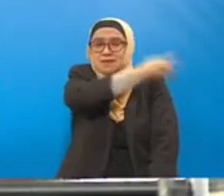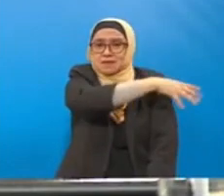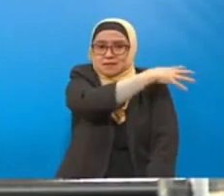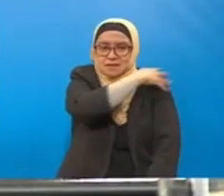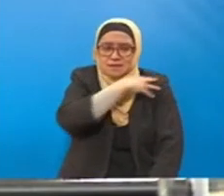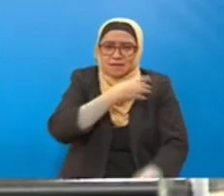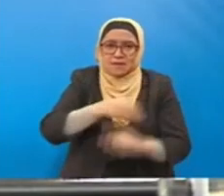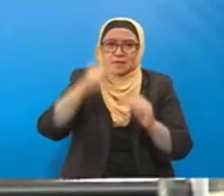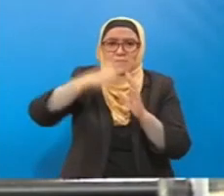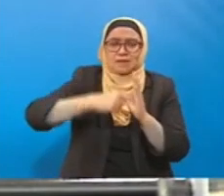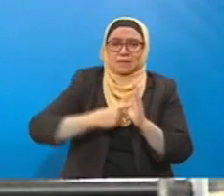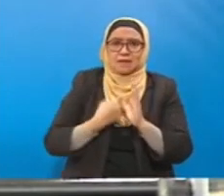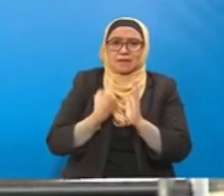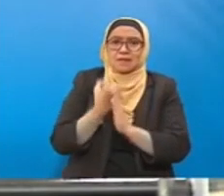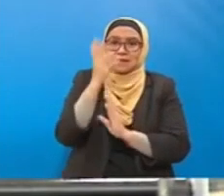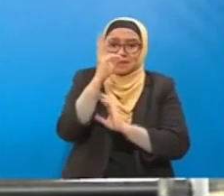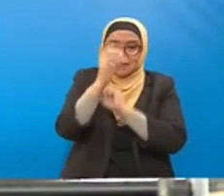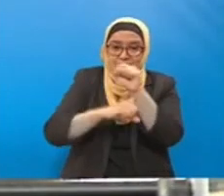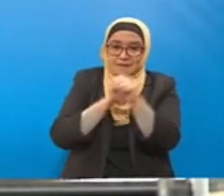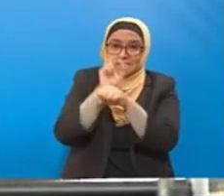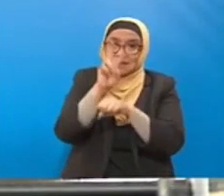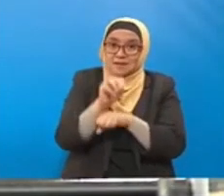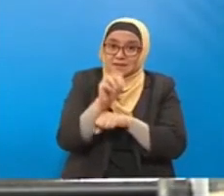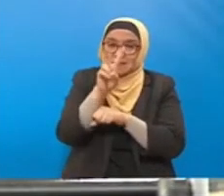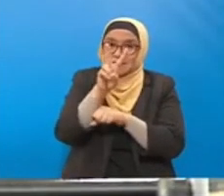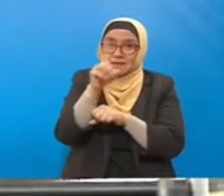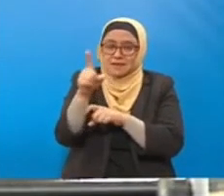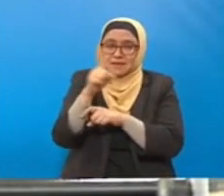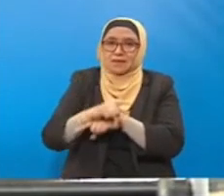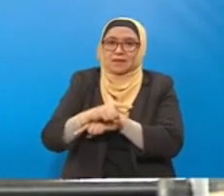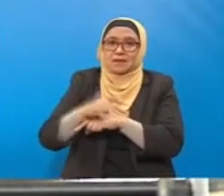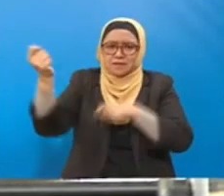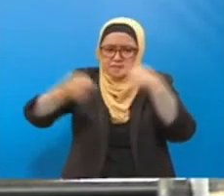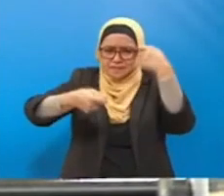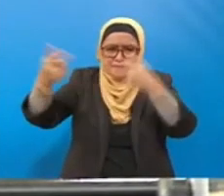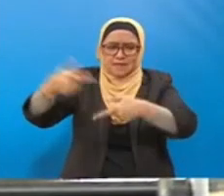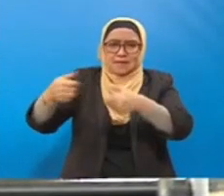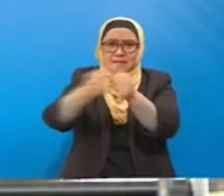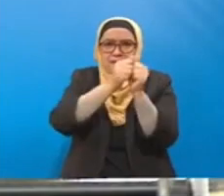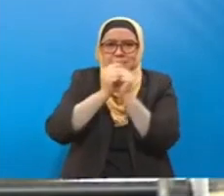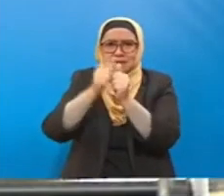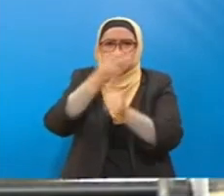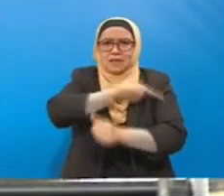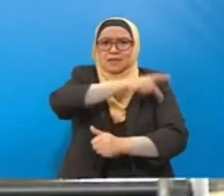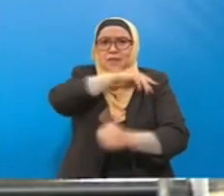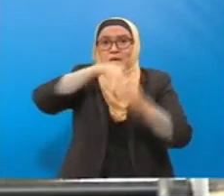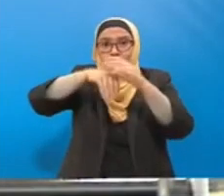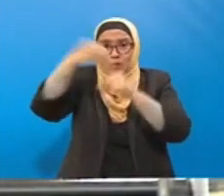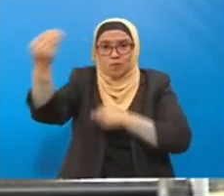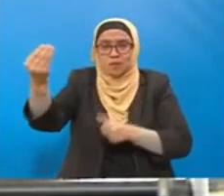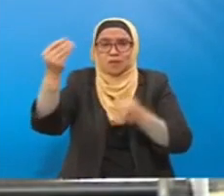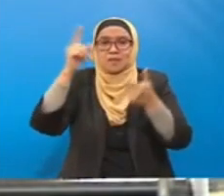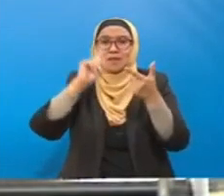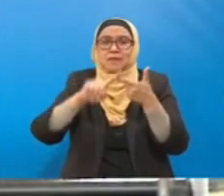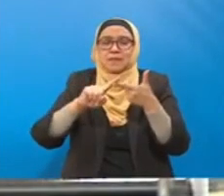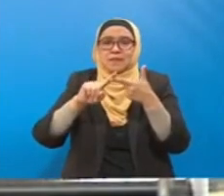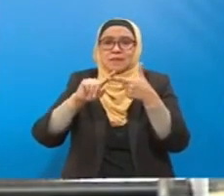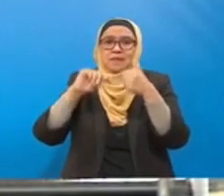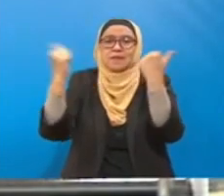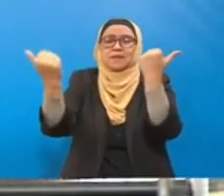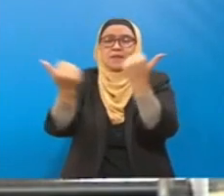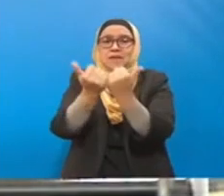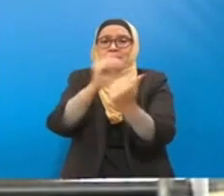yang merupakan sumbangan bersama daripada Kementerian Luar Negeri Rp30.000 oleh mereka dan persatuan